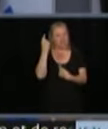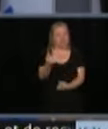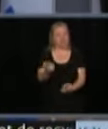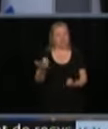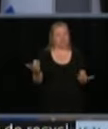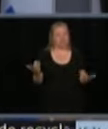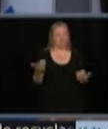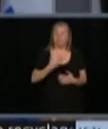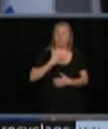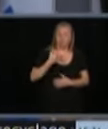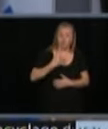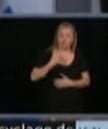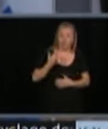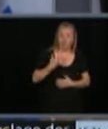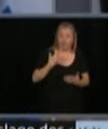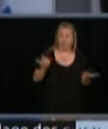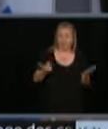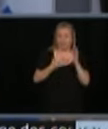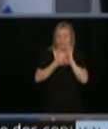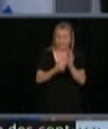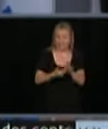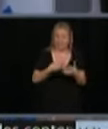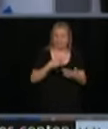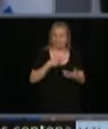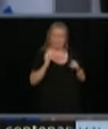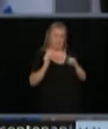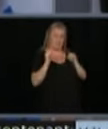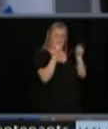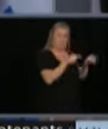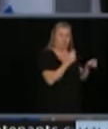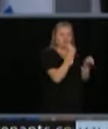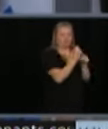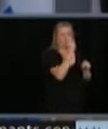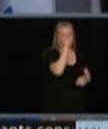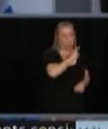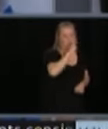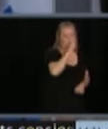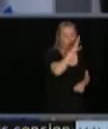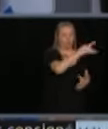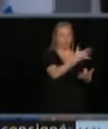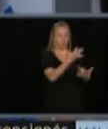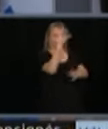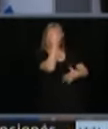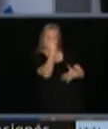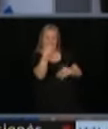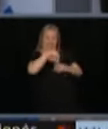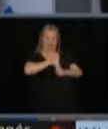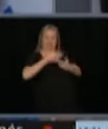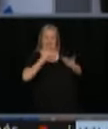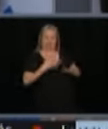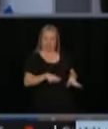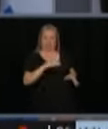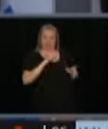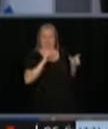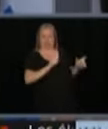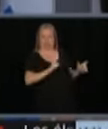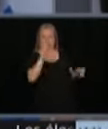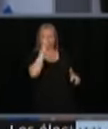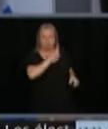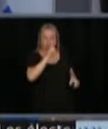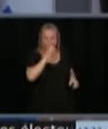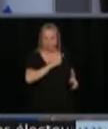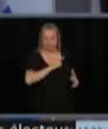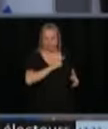travail parce qu'ils sont soit immunosupprimés ou autres, etc. Donc, il faut s'assurer là, à la fois deux choses, que les personnes ne transmettent